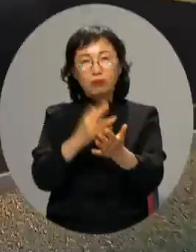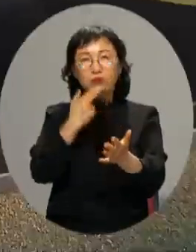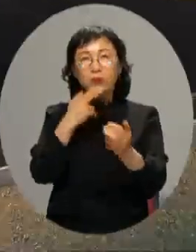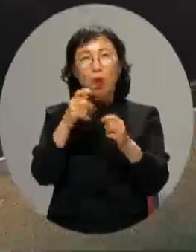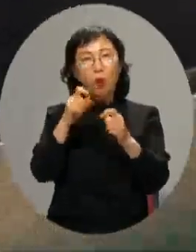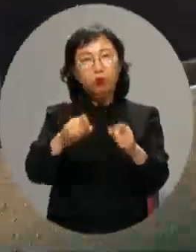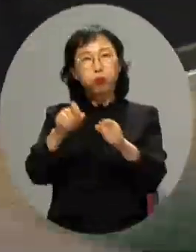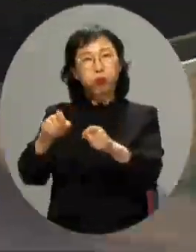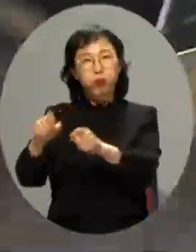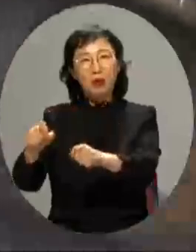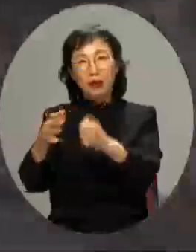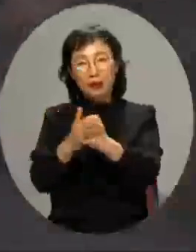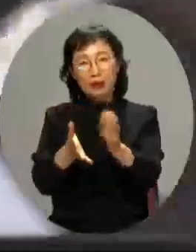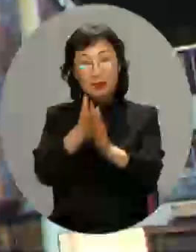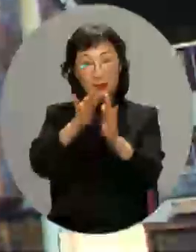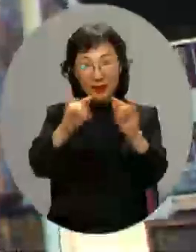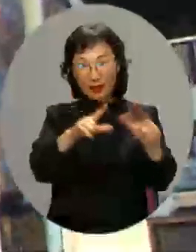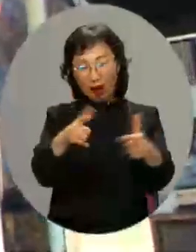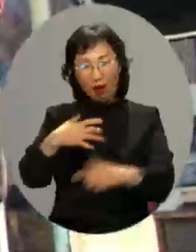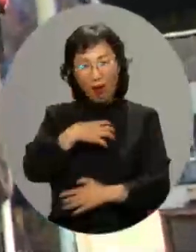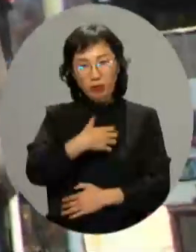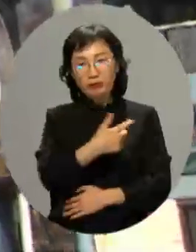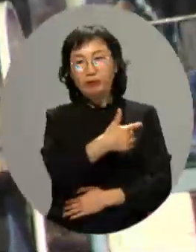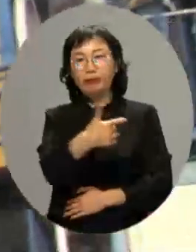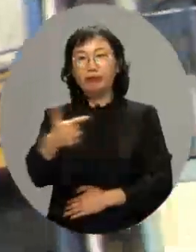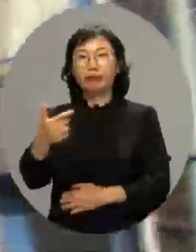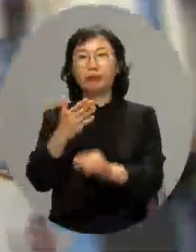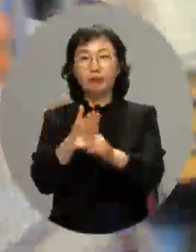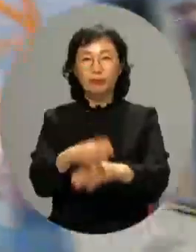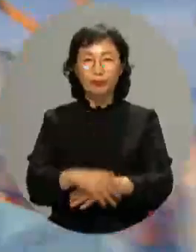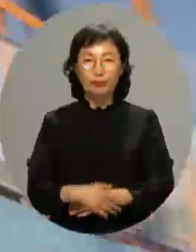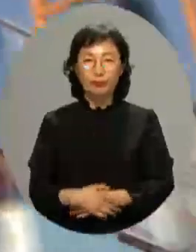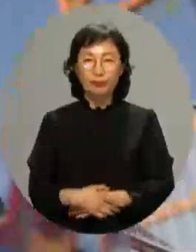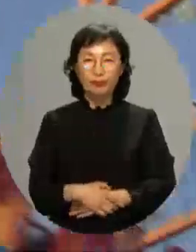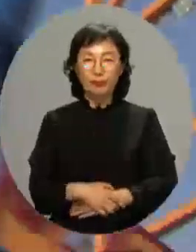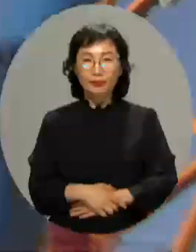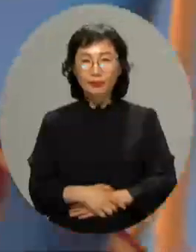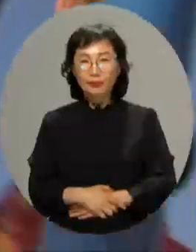표류하면서 시민들의 걱정만 커지고 있습니다. MBC 뉴스 정자영입니다.